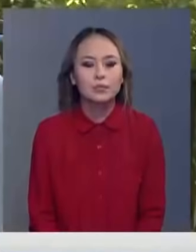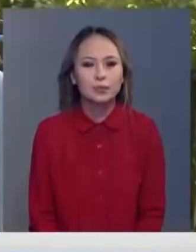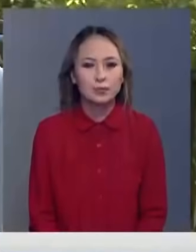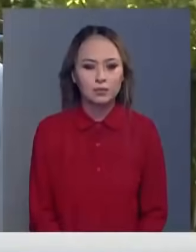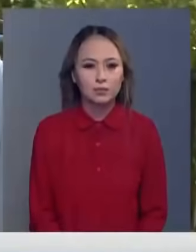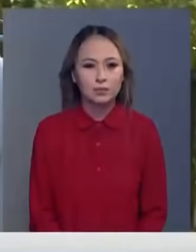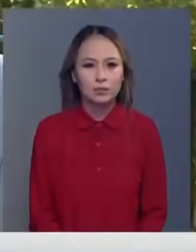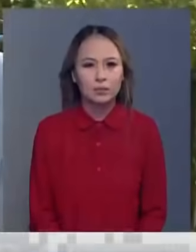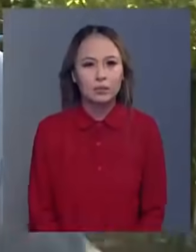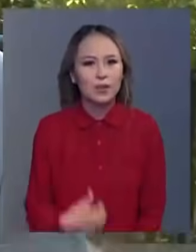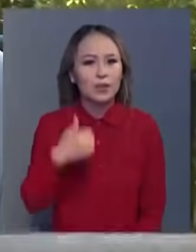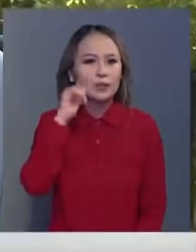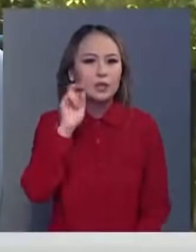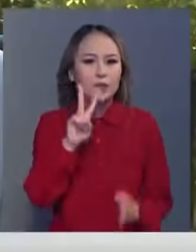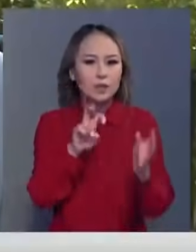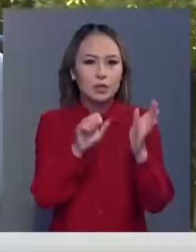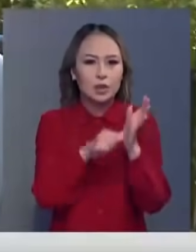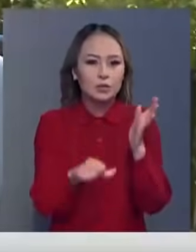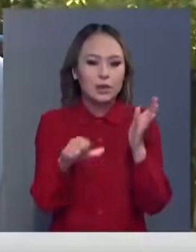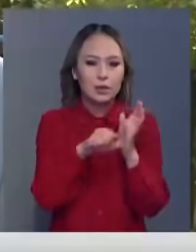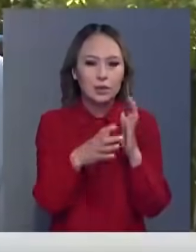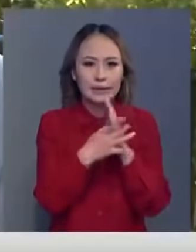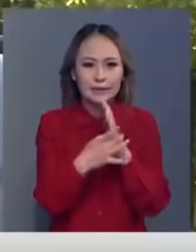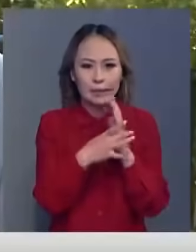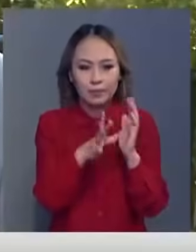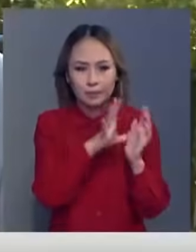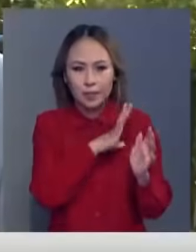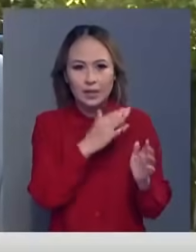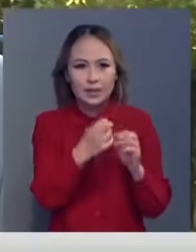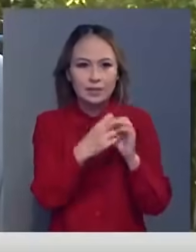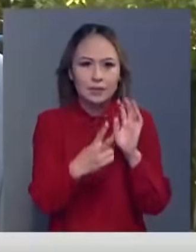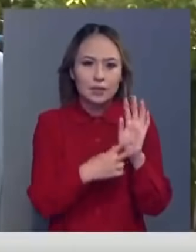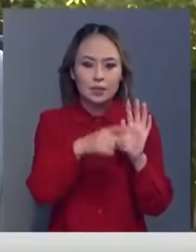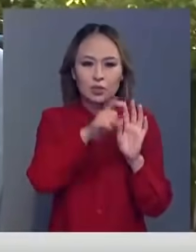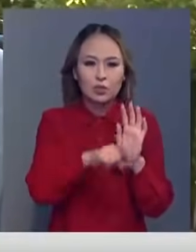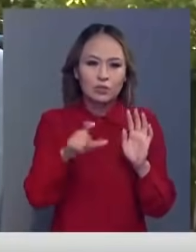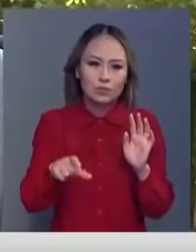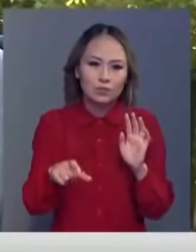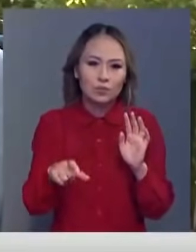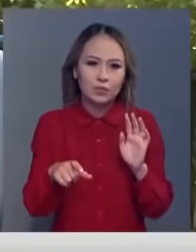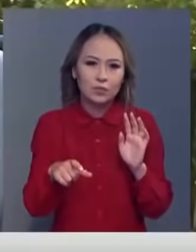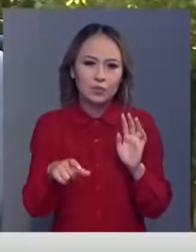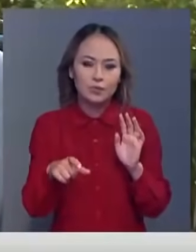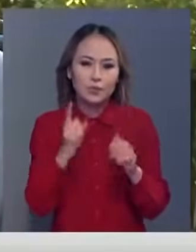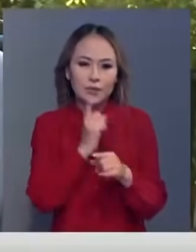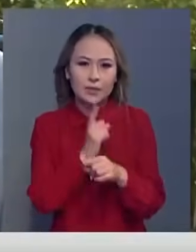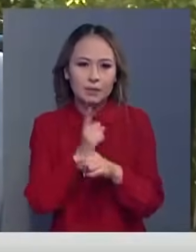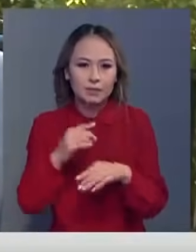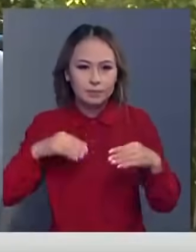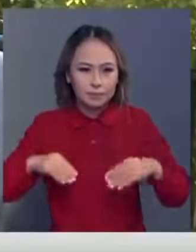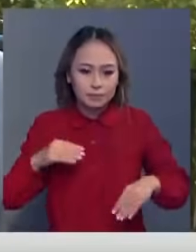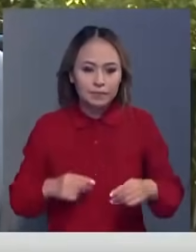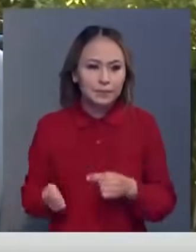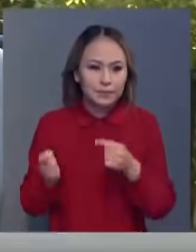Кеше күні 266 бала тапсырды. Соның ішінде 17 баланы біз жаңағыдай сондай тыйым салынған заттармен